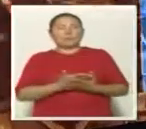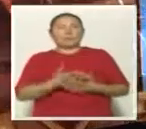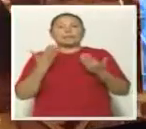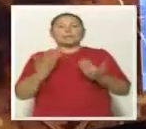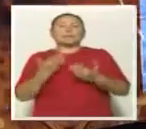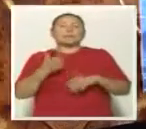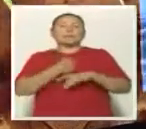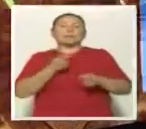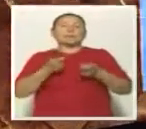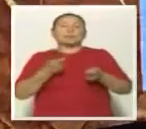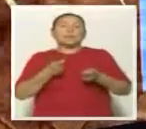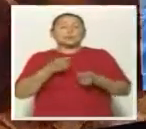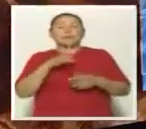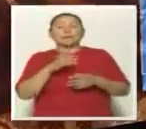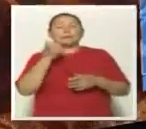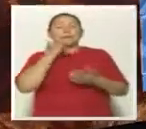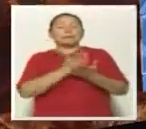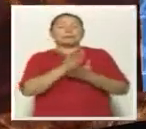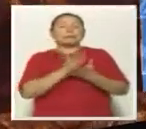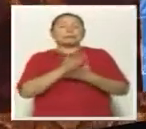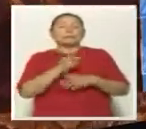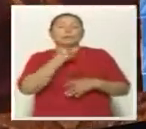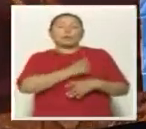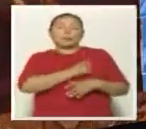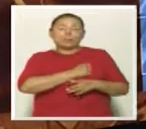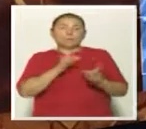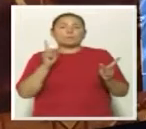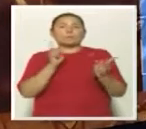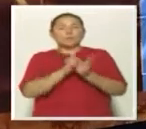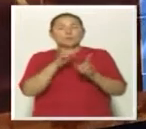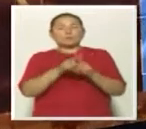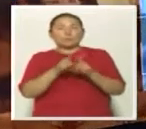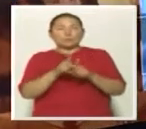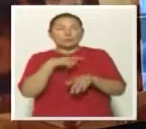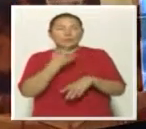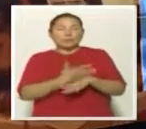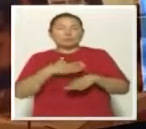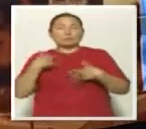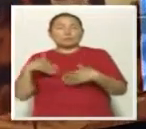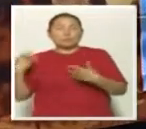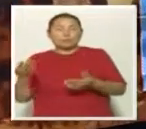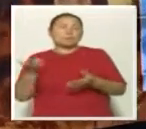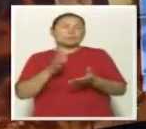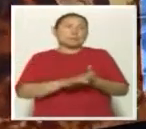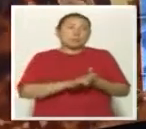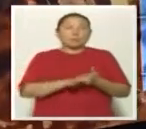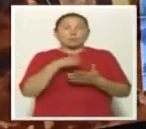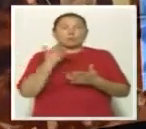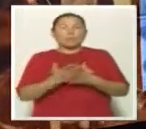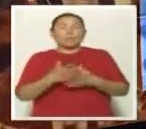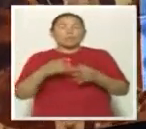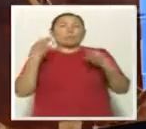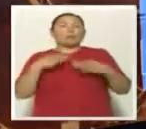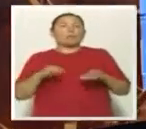Сондай-ақ аймақ башысы өңірдегі бірқатар әскери бөлімнің жас сарбаздарымен кездесті. Әскери бөлімнің материалдық базасымен танысты. Еліміздің тәуелсіздігі